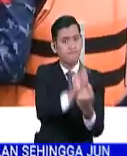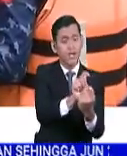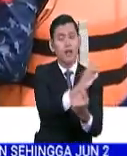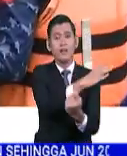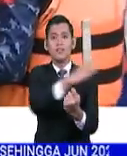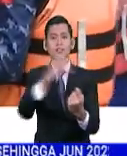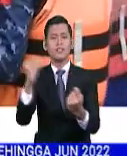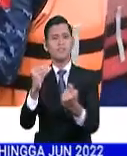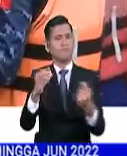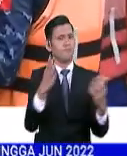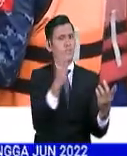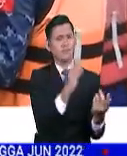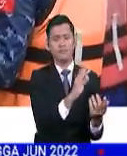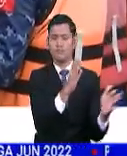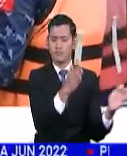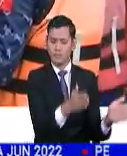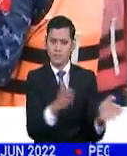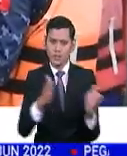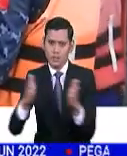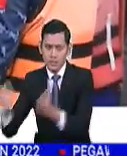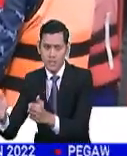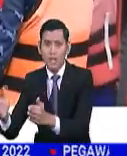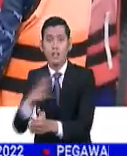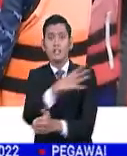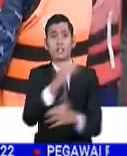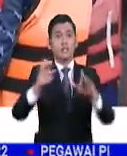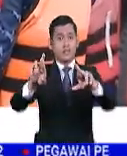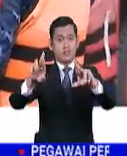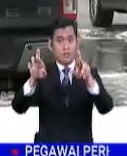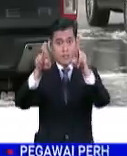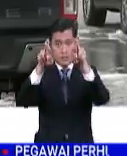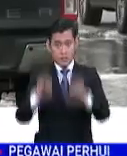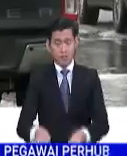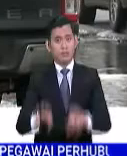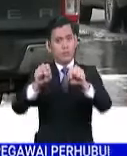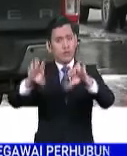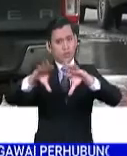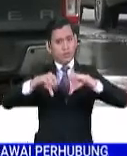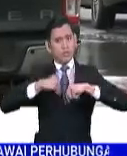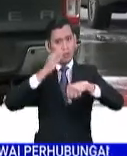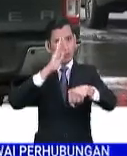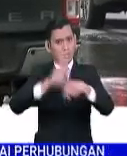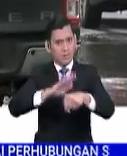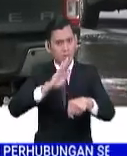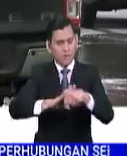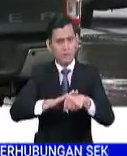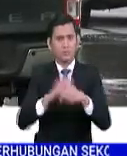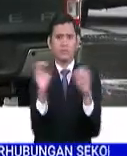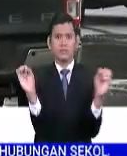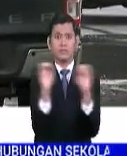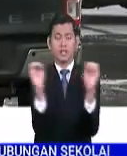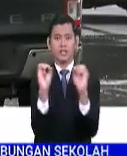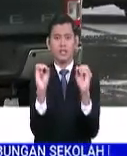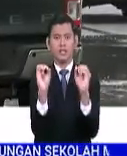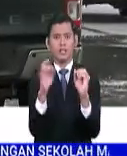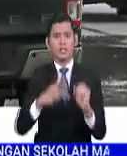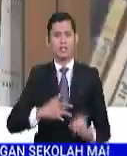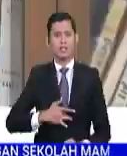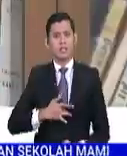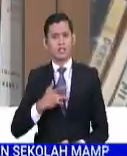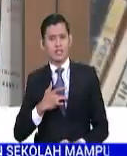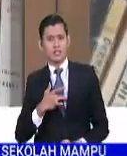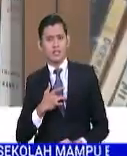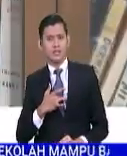dan rakyat yang menerima amaran tersebut tidak lagi mempunyai